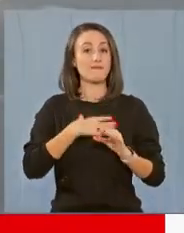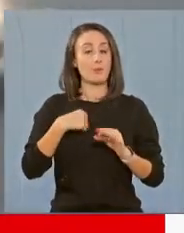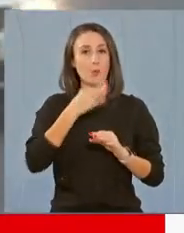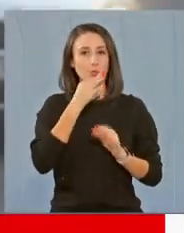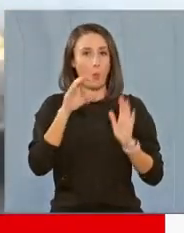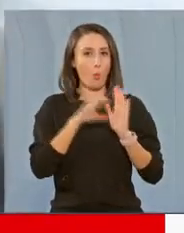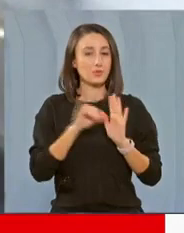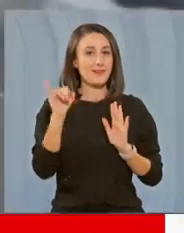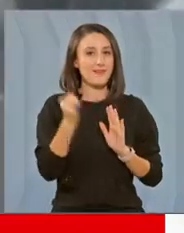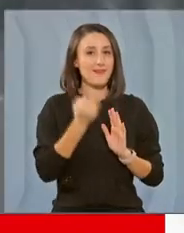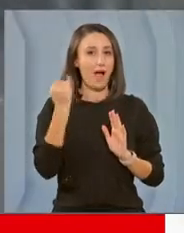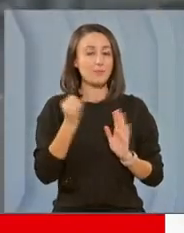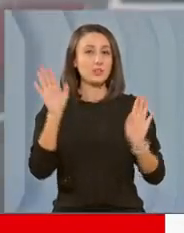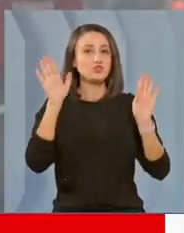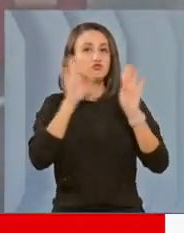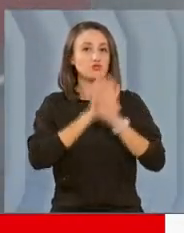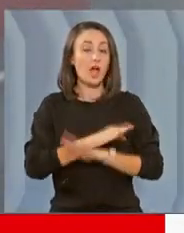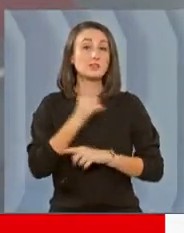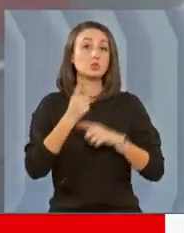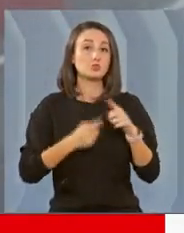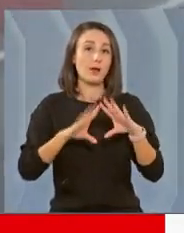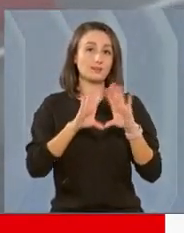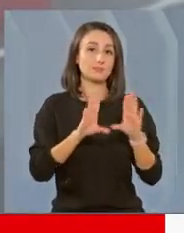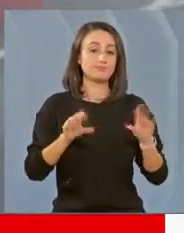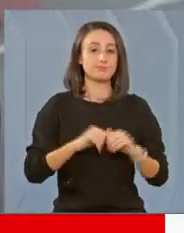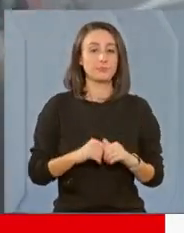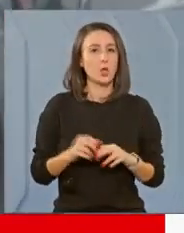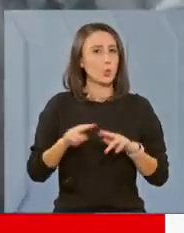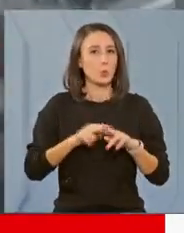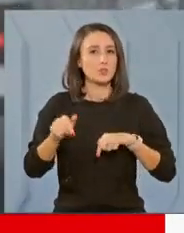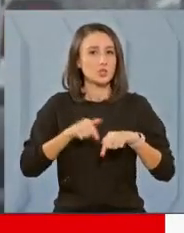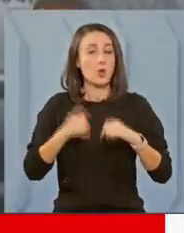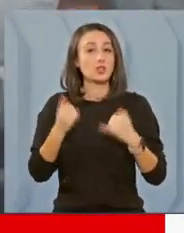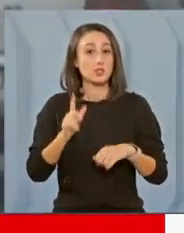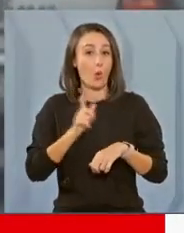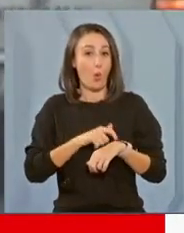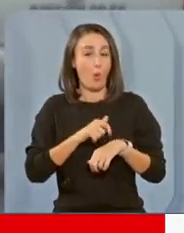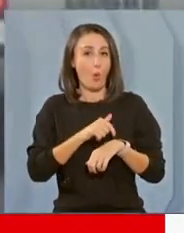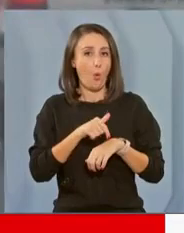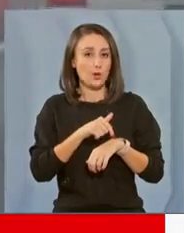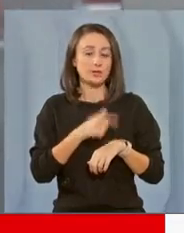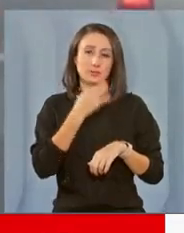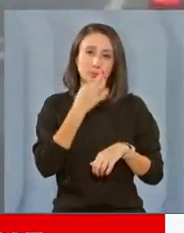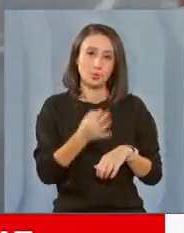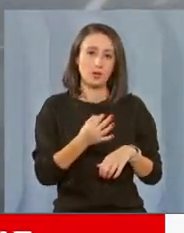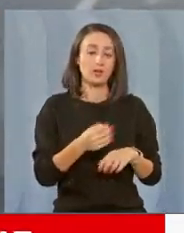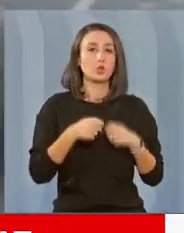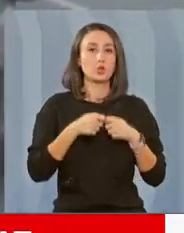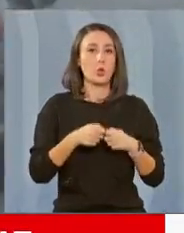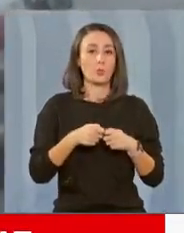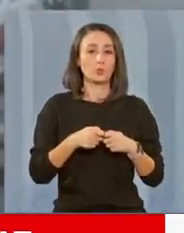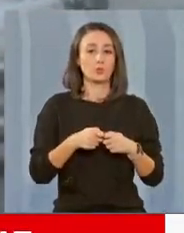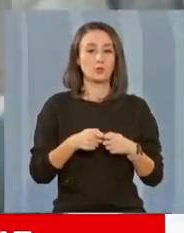galben de ceață în aproape jumătate din țară. Despre cum se circulă la această oră pe șoselele din România ne spune